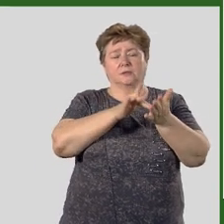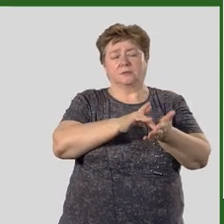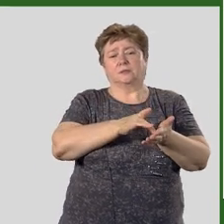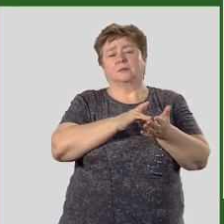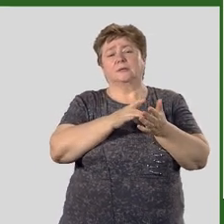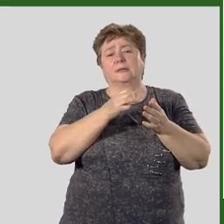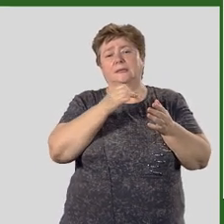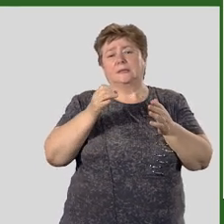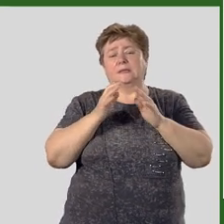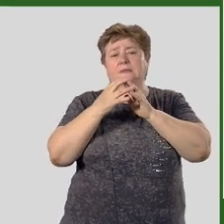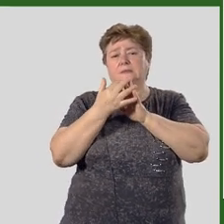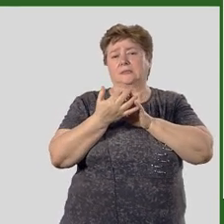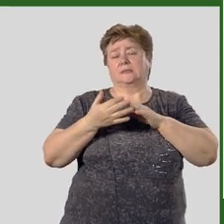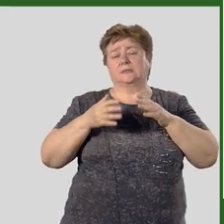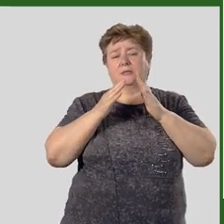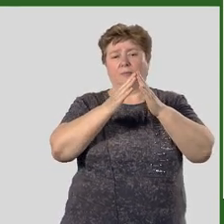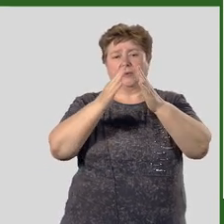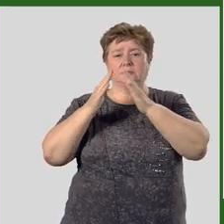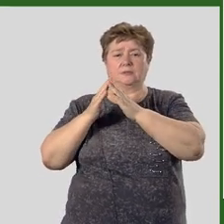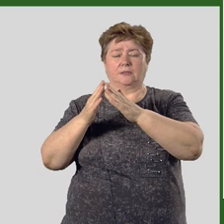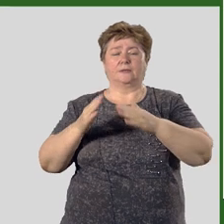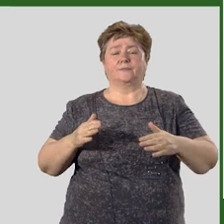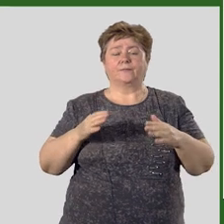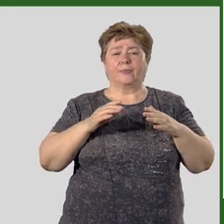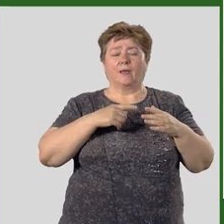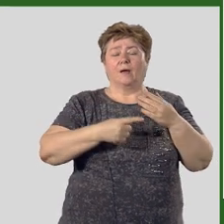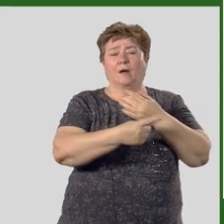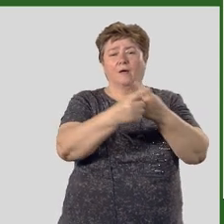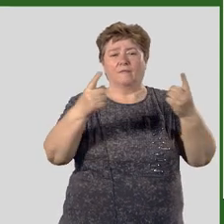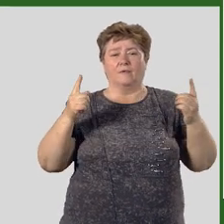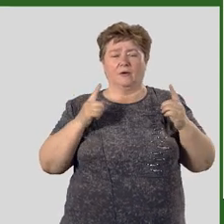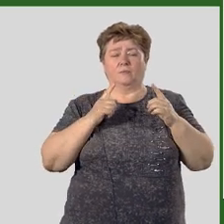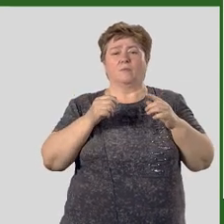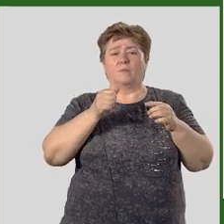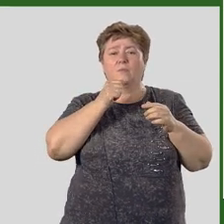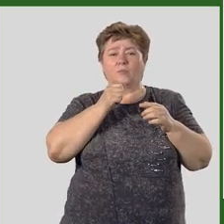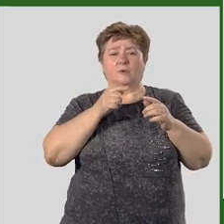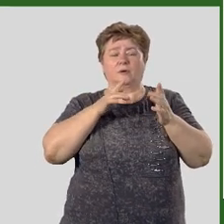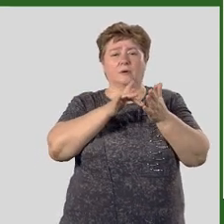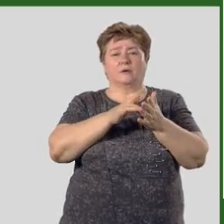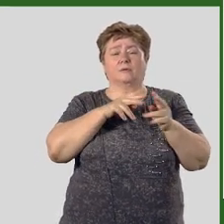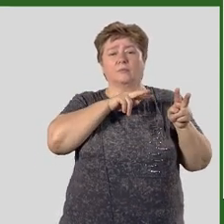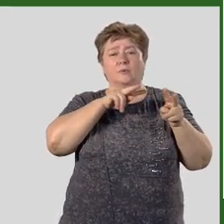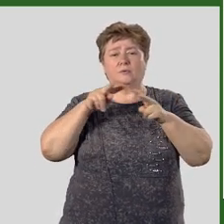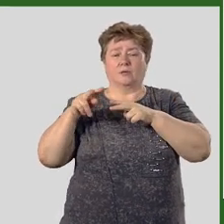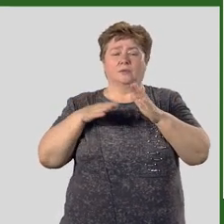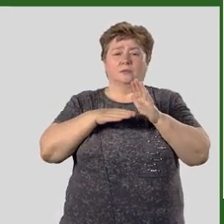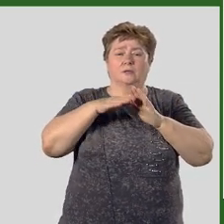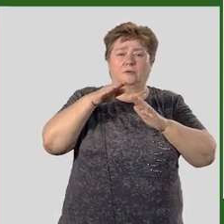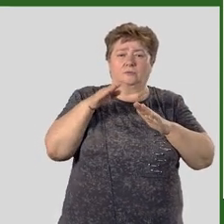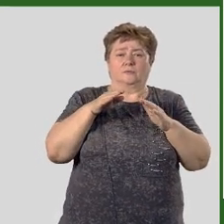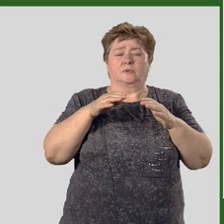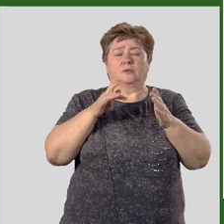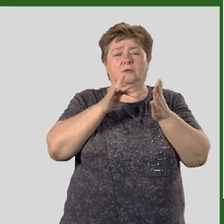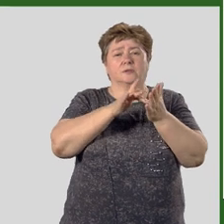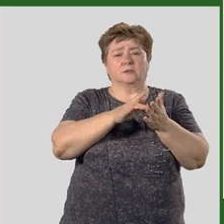городских и сельских поселений. Вокруг крупных городов Кыргызстана наблюдается рост